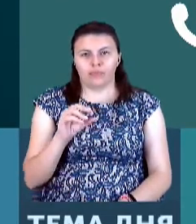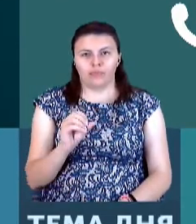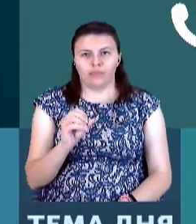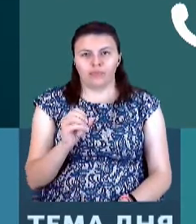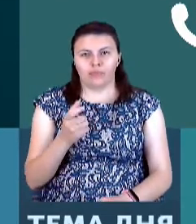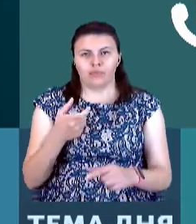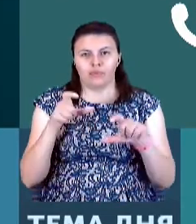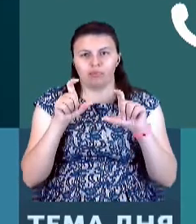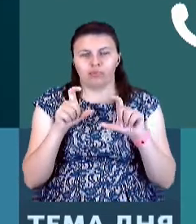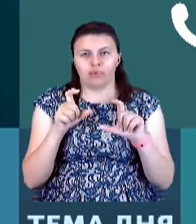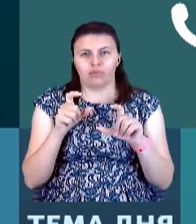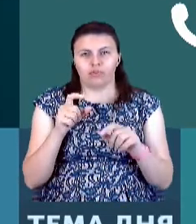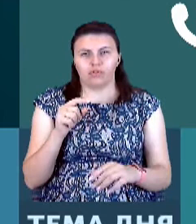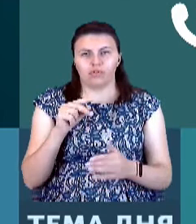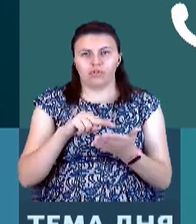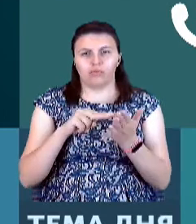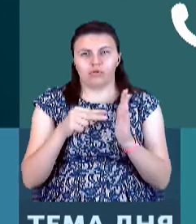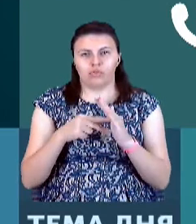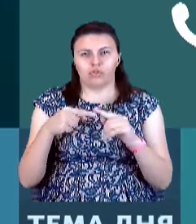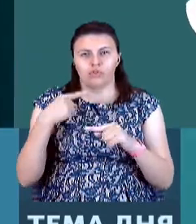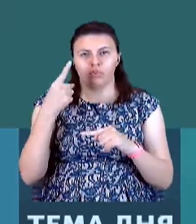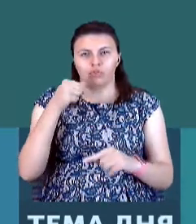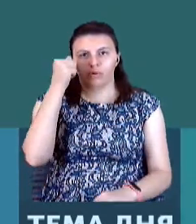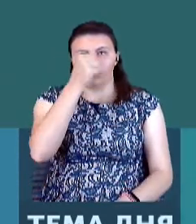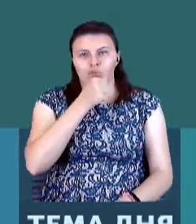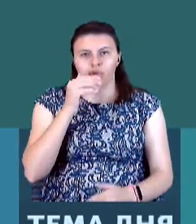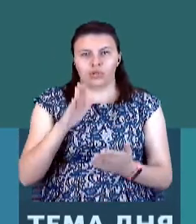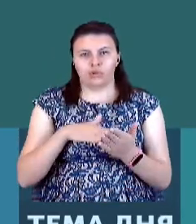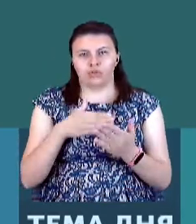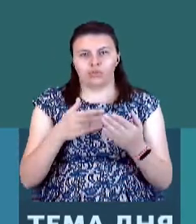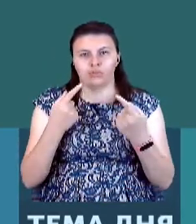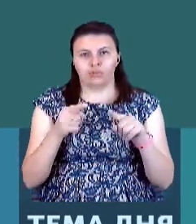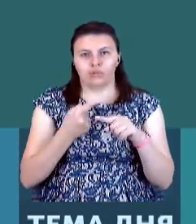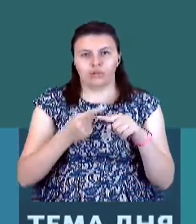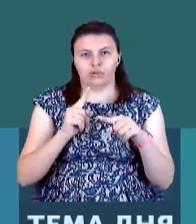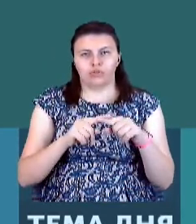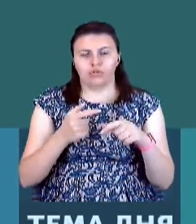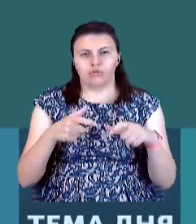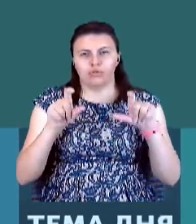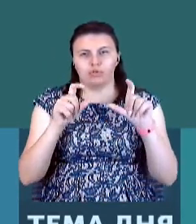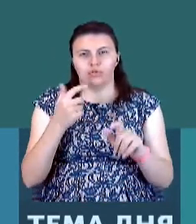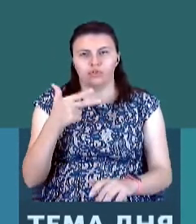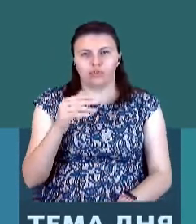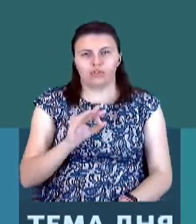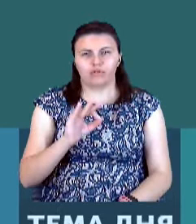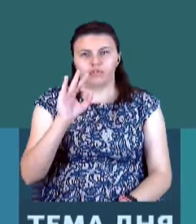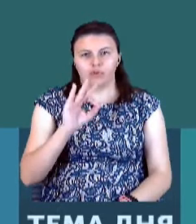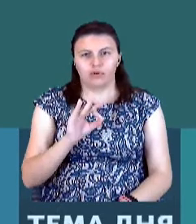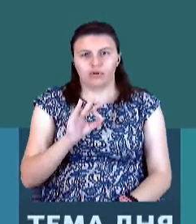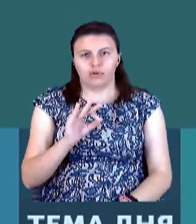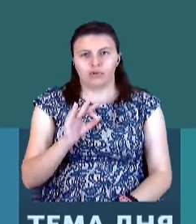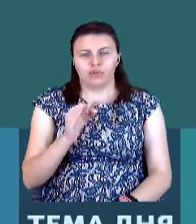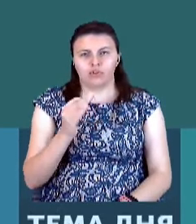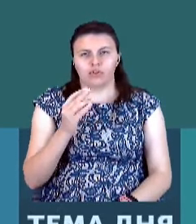яке заплановане на наступний рік, картина абсолютно інша. Це підвищення більш ніж на 30%, тобто майже на